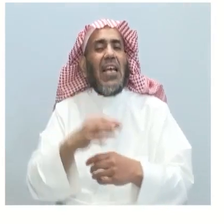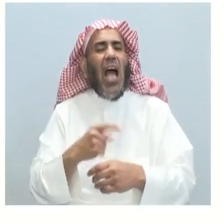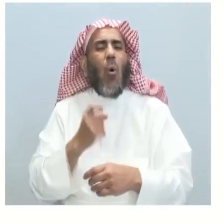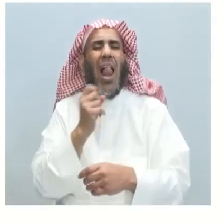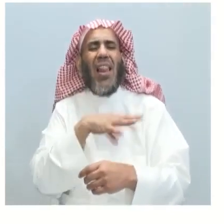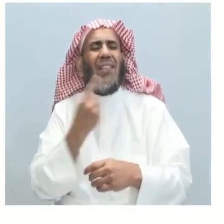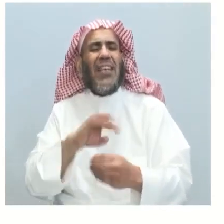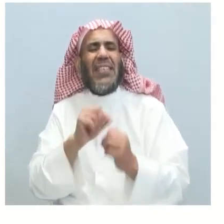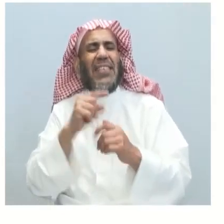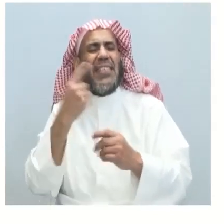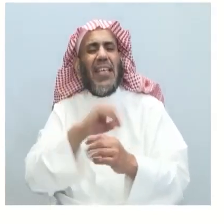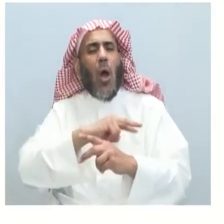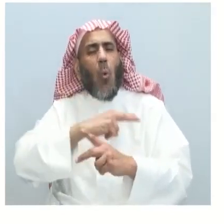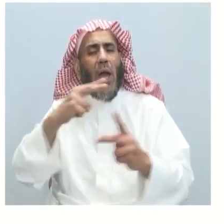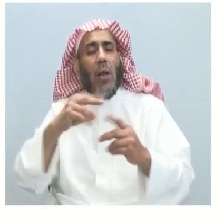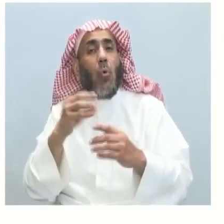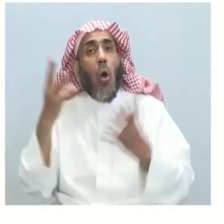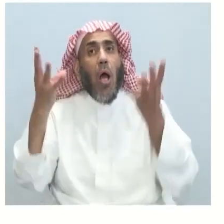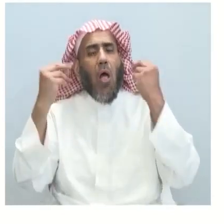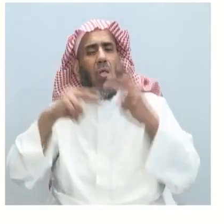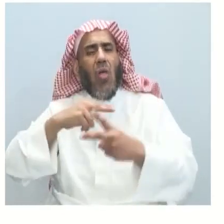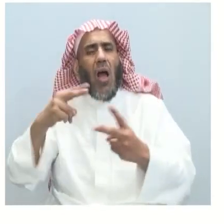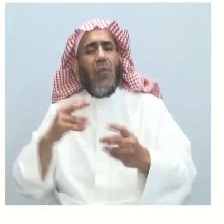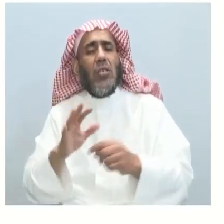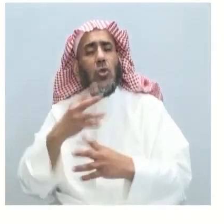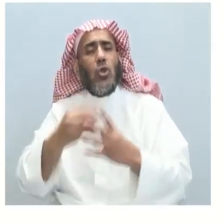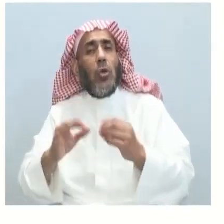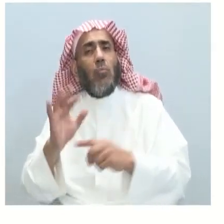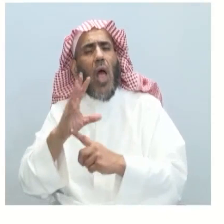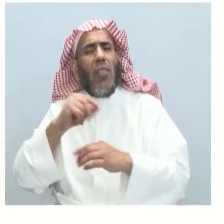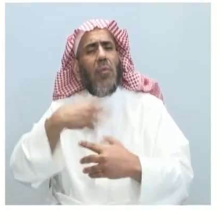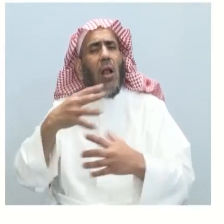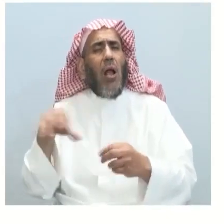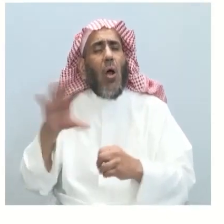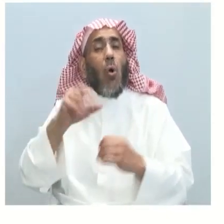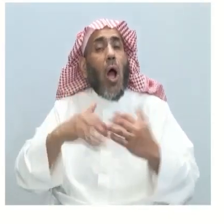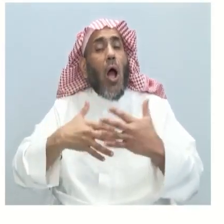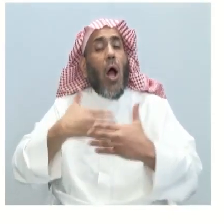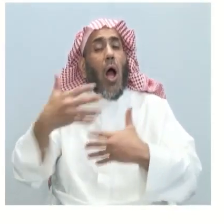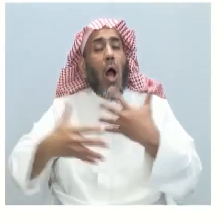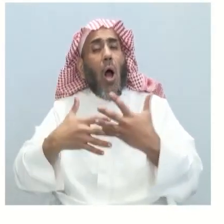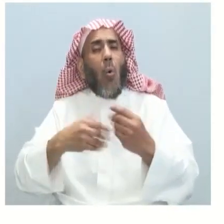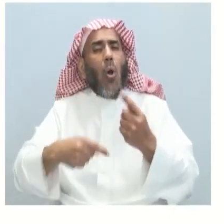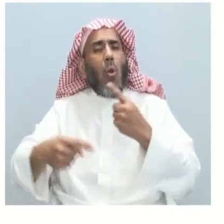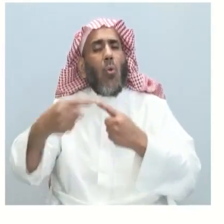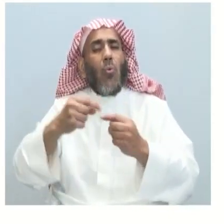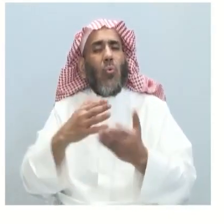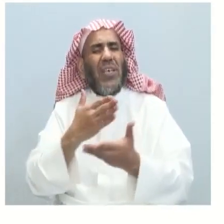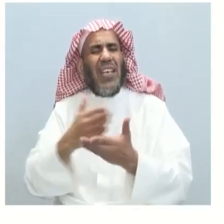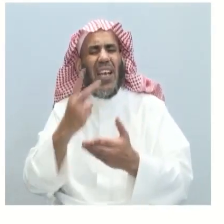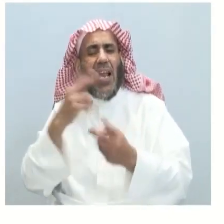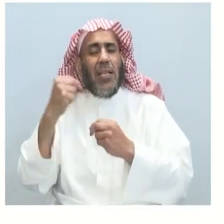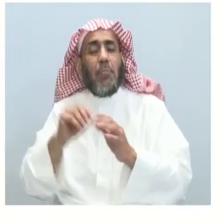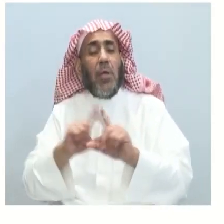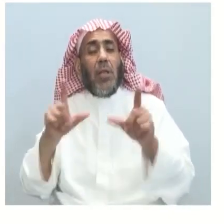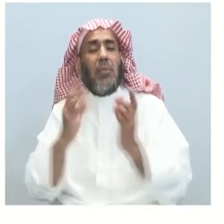ومعرفه ايضا تلك الثقافات هنا ظهر جيل متاثر بتلك الثقافات تحاول ايضا التطور على على منوالهم وترك ايضا القديم هنا